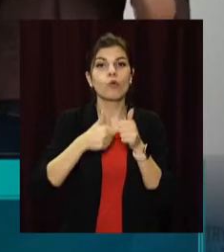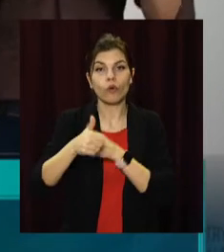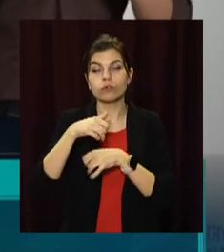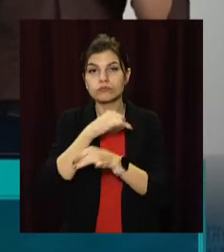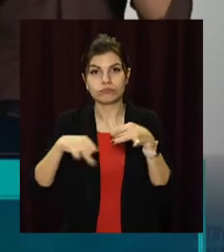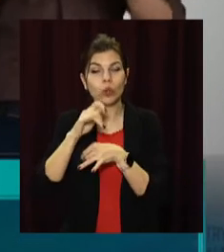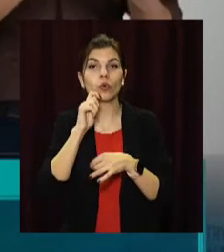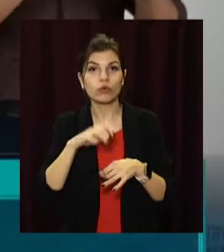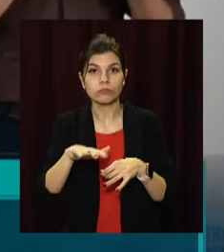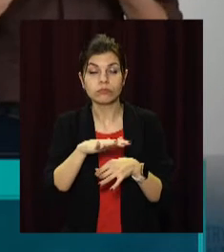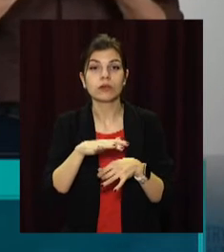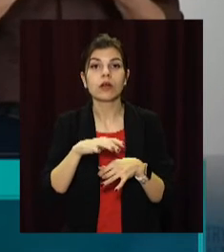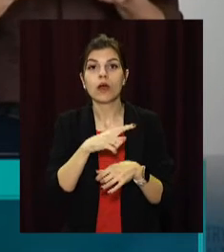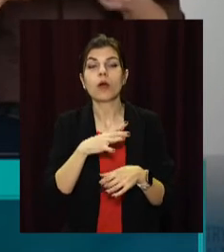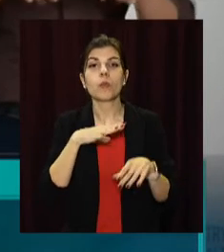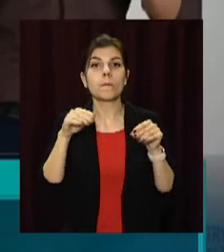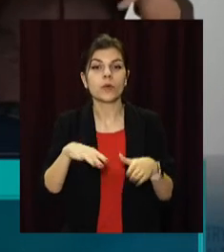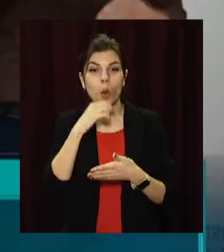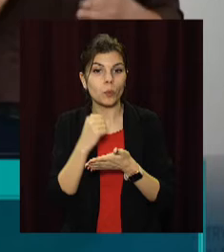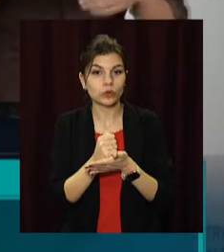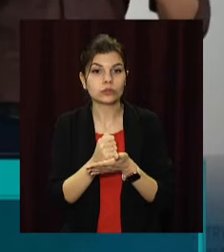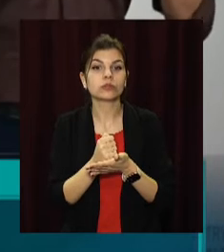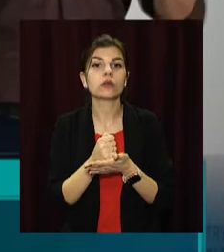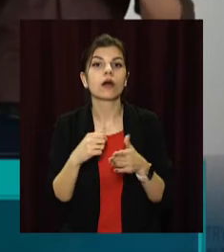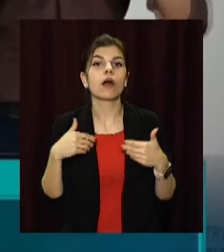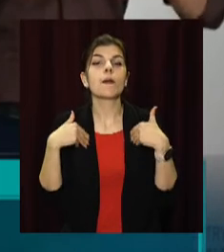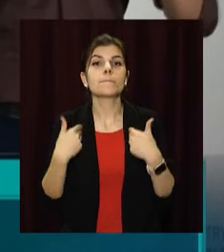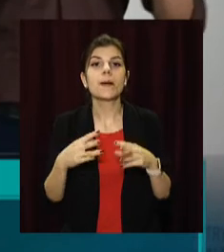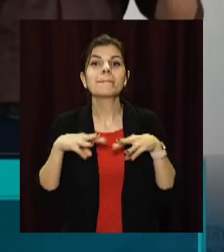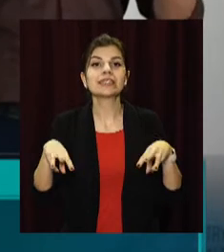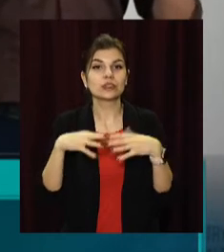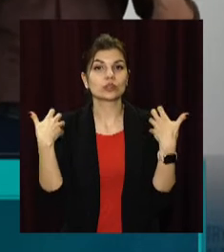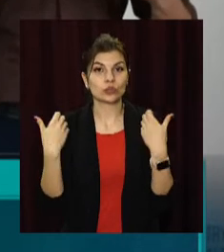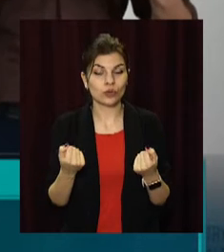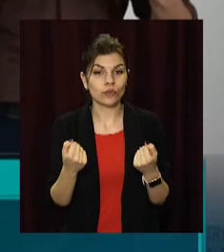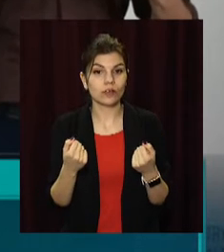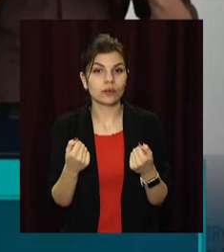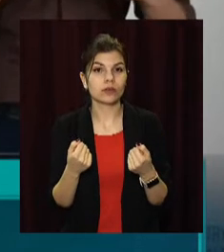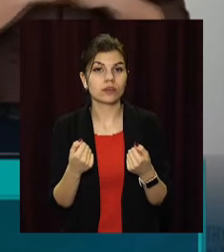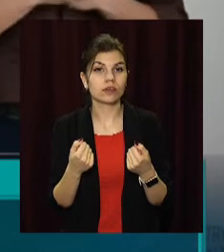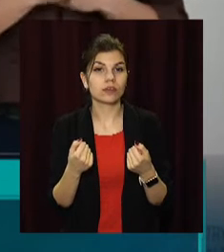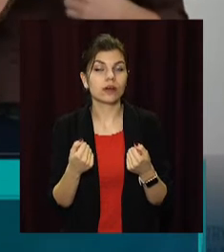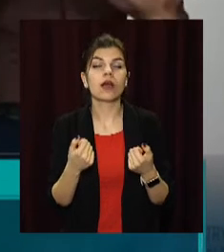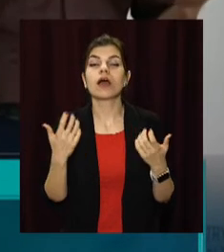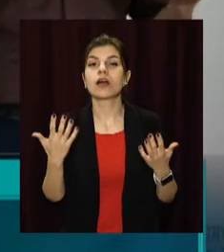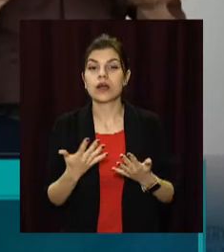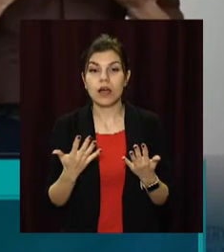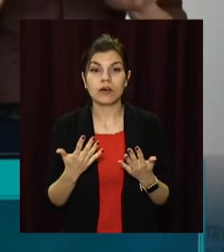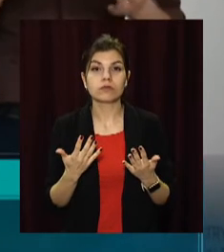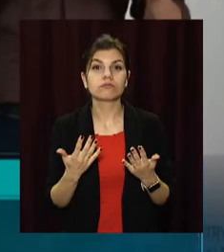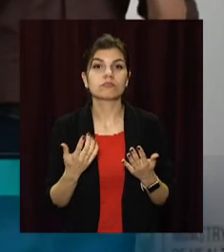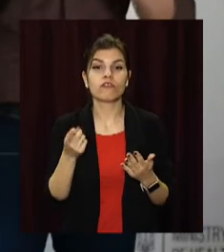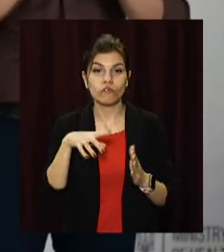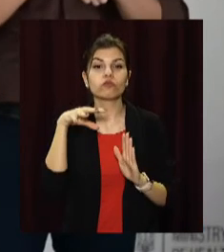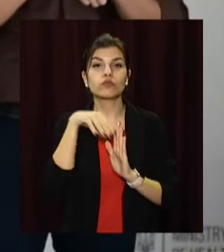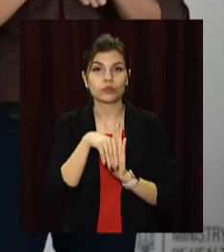була прийнята постанова, яка була ініційована Міністерством охорони здоров'я, яка в тому